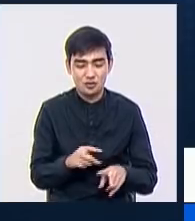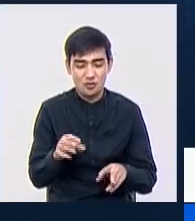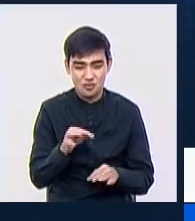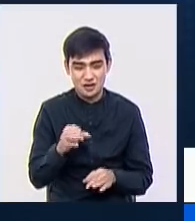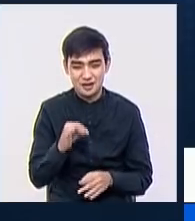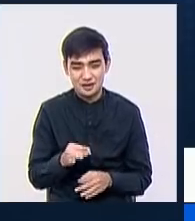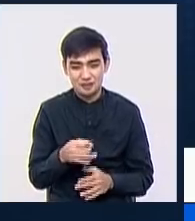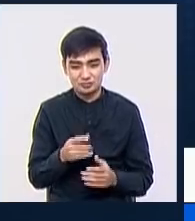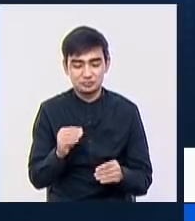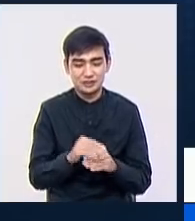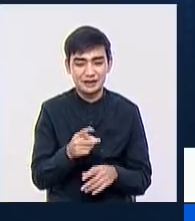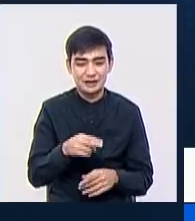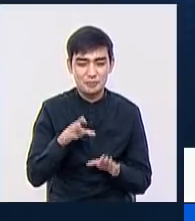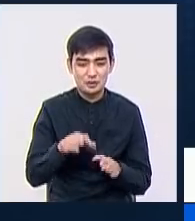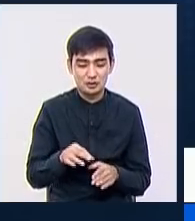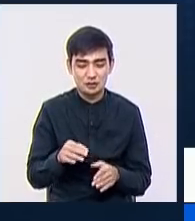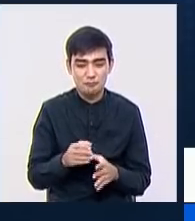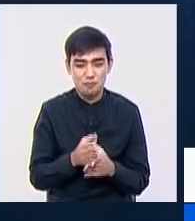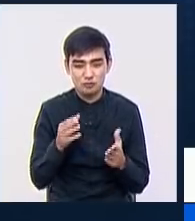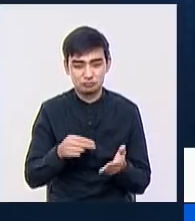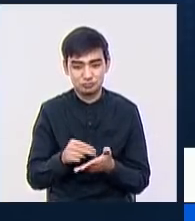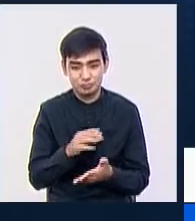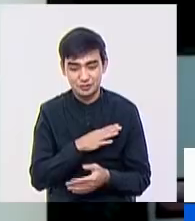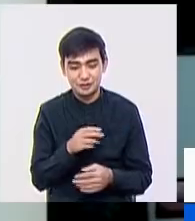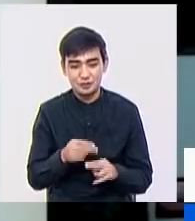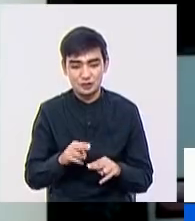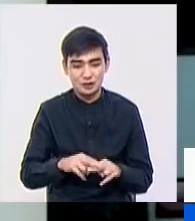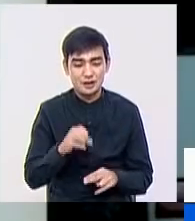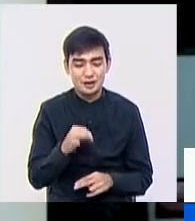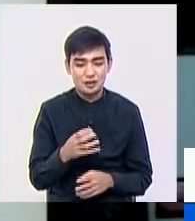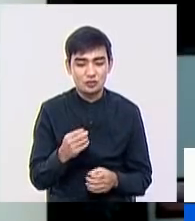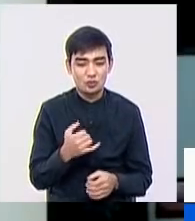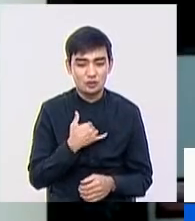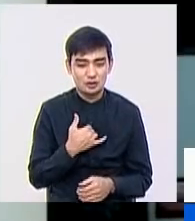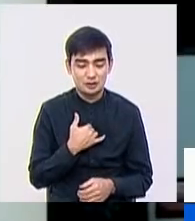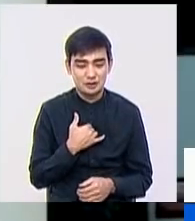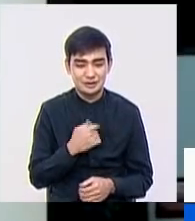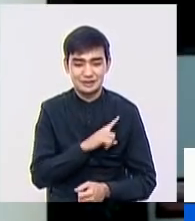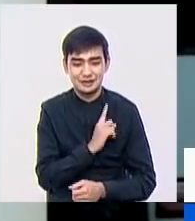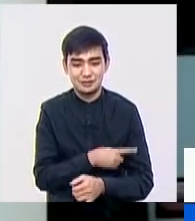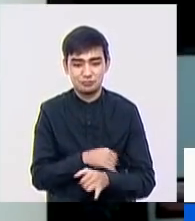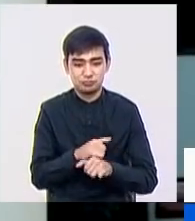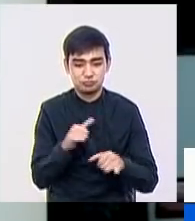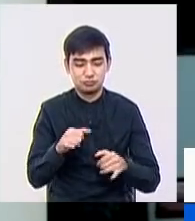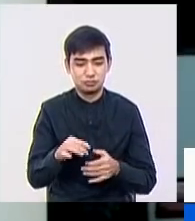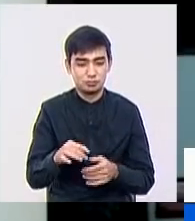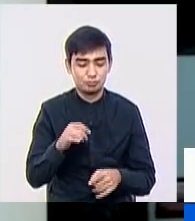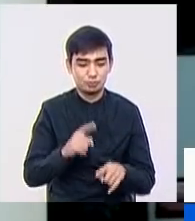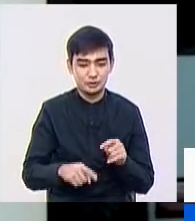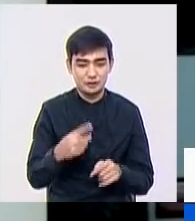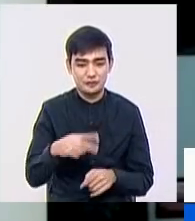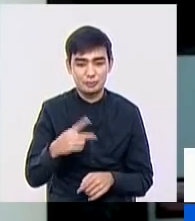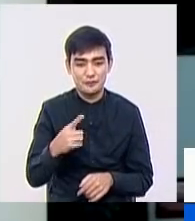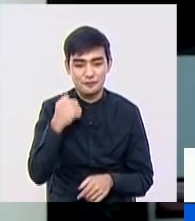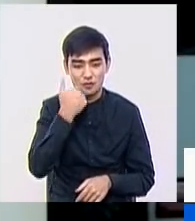наоборот, дестимулирование спроса. Из-за того, что у нас, так скажем, сильно увеличился резко в 2021